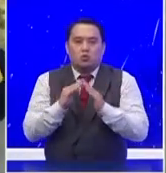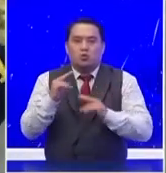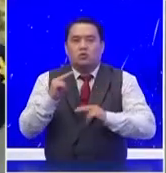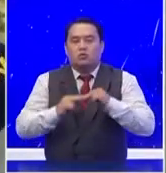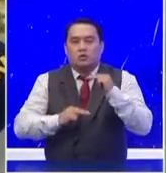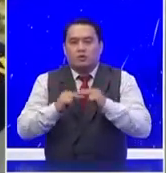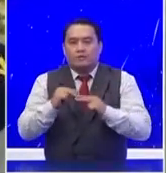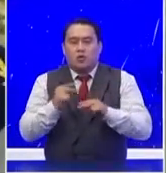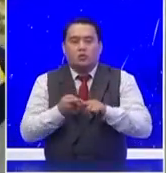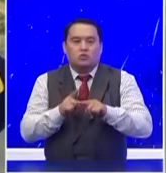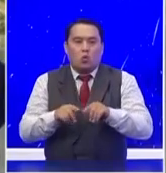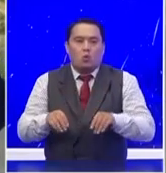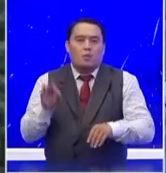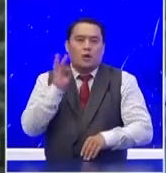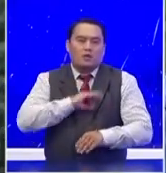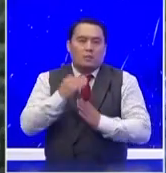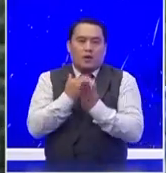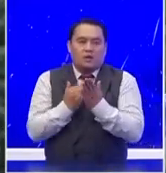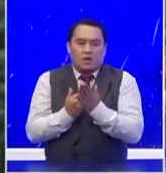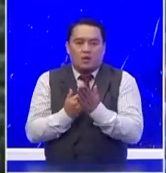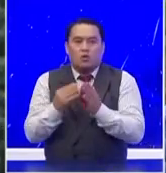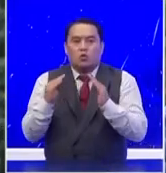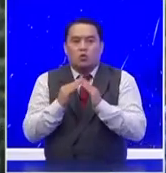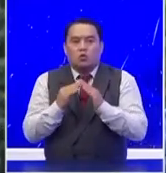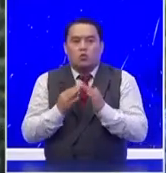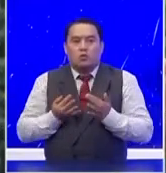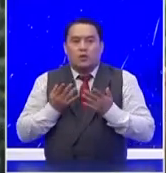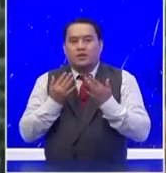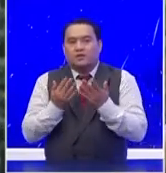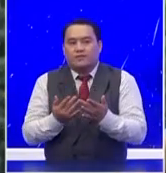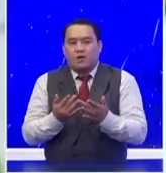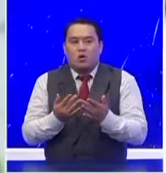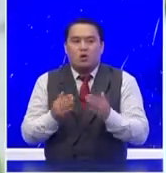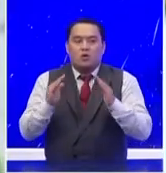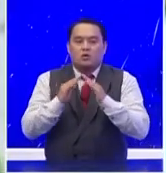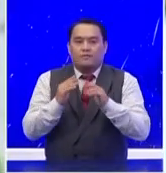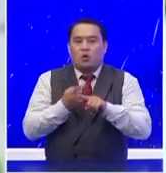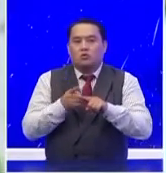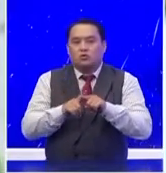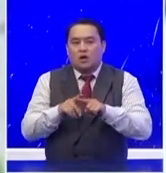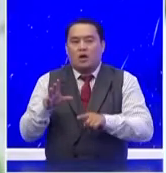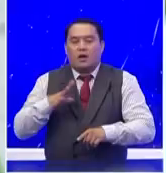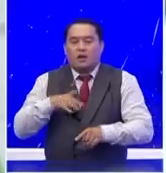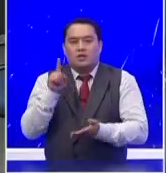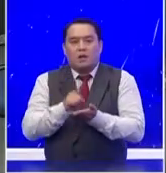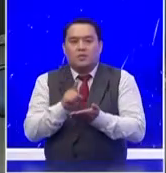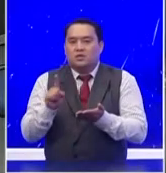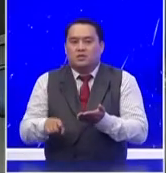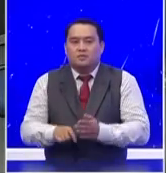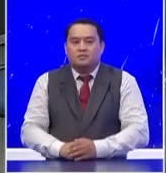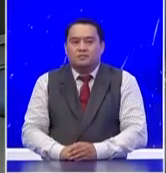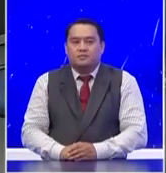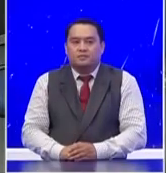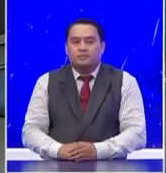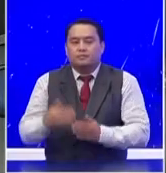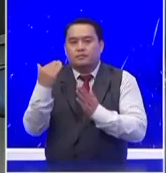Яғни олардың дәл осы тиімді бағдарламамен үй алуларына мүмкіндігі бар. Тұрғын үй кезегінде тұруы міндетті емес. Бағдарламаға